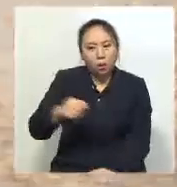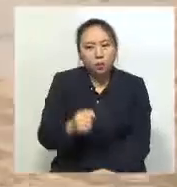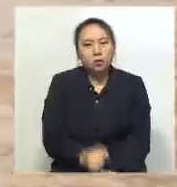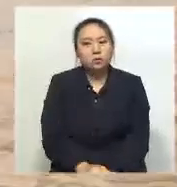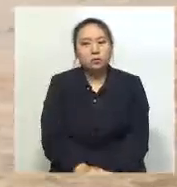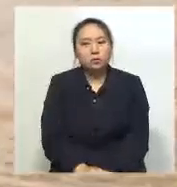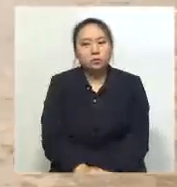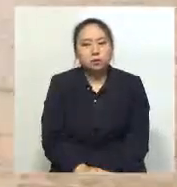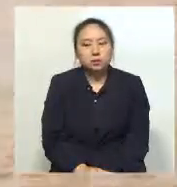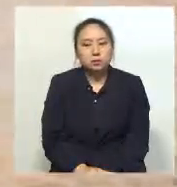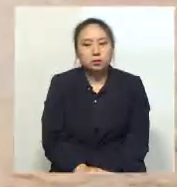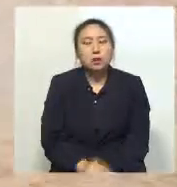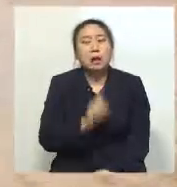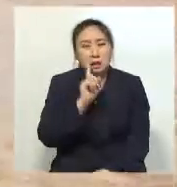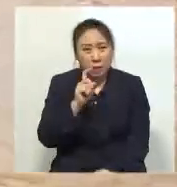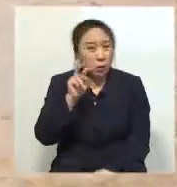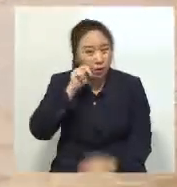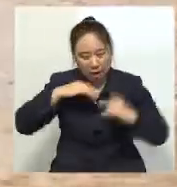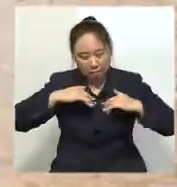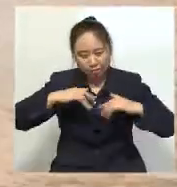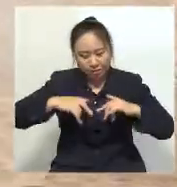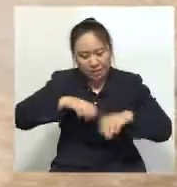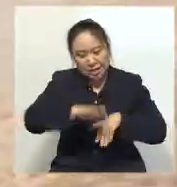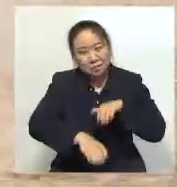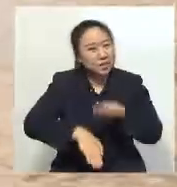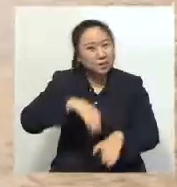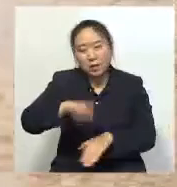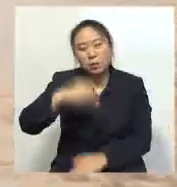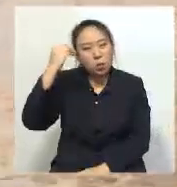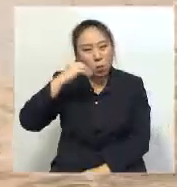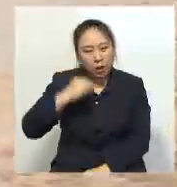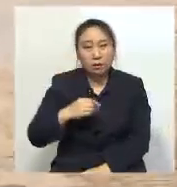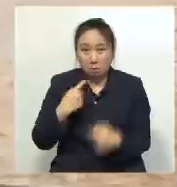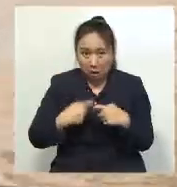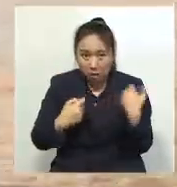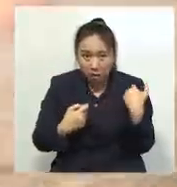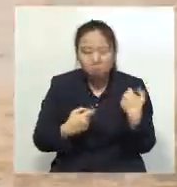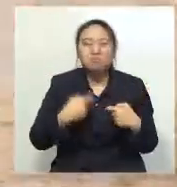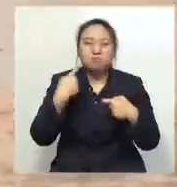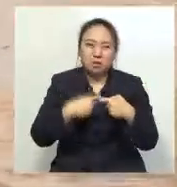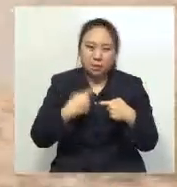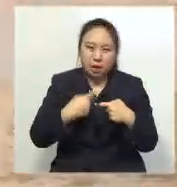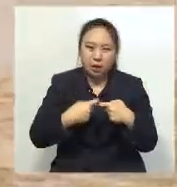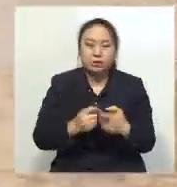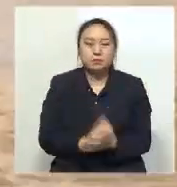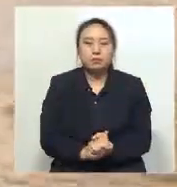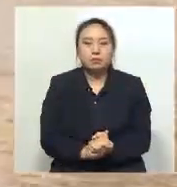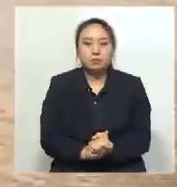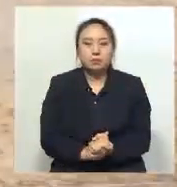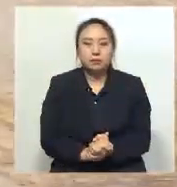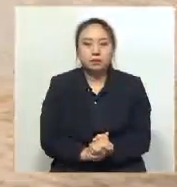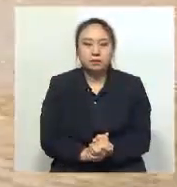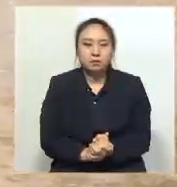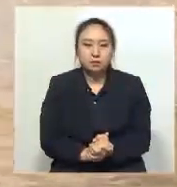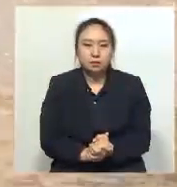ทุกวัน เราลำบากไหมเราเดือดร้อนได้ถึงบ้าง โอ้หลายอย่างนี่มาเอาน้ำเลยน้ำมาอยู่เนี่